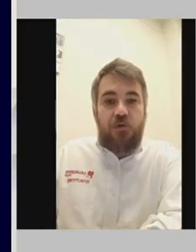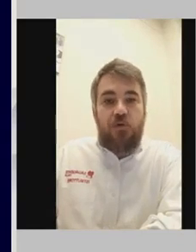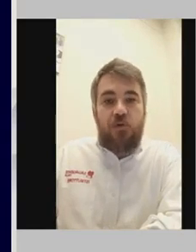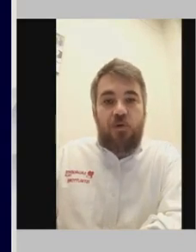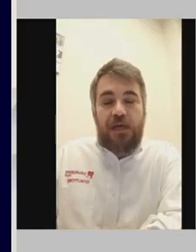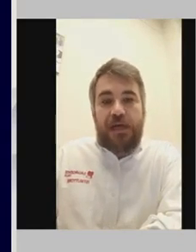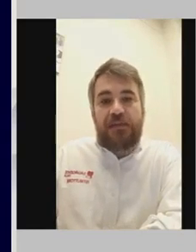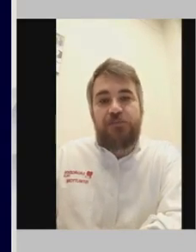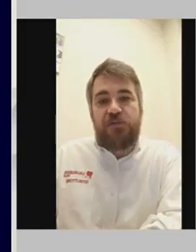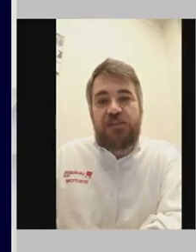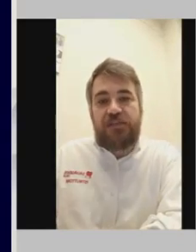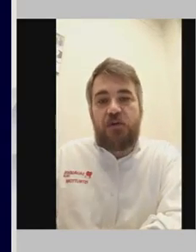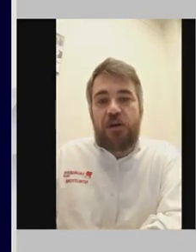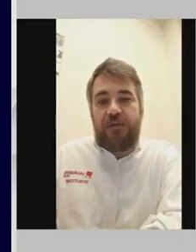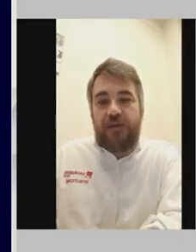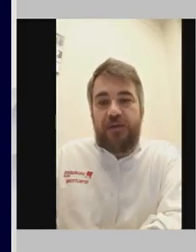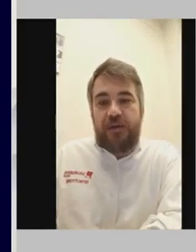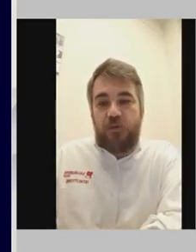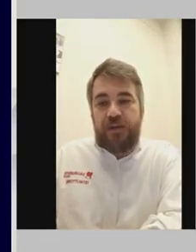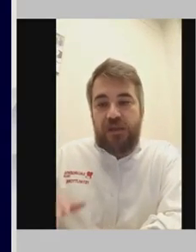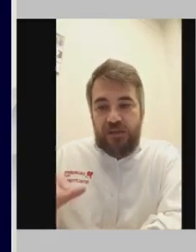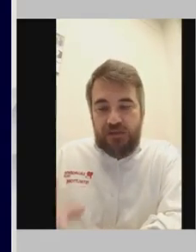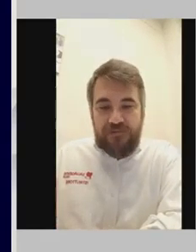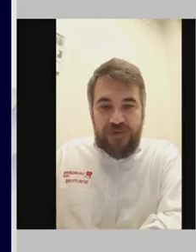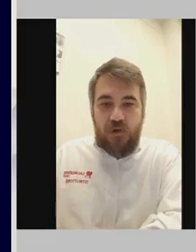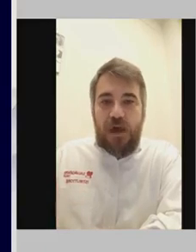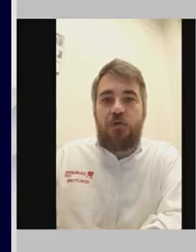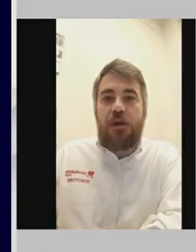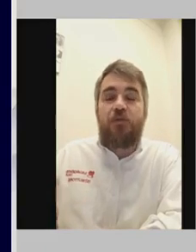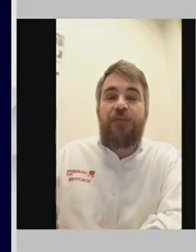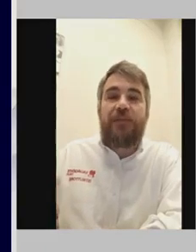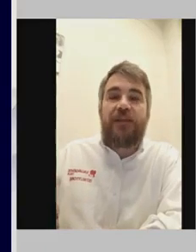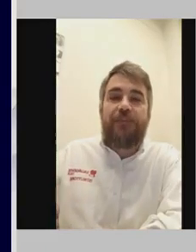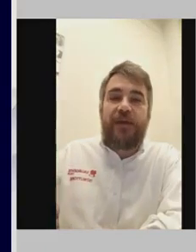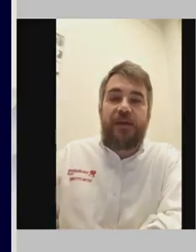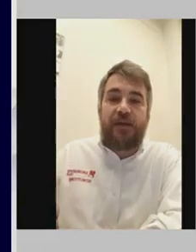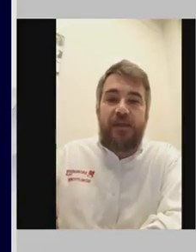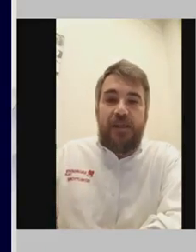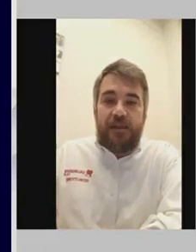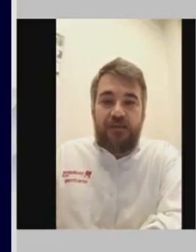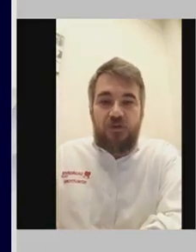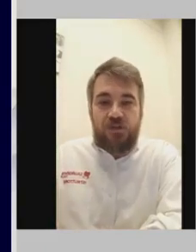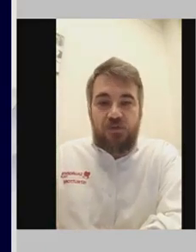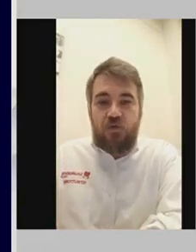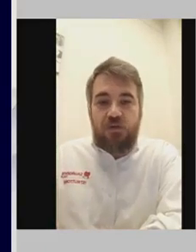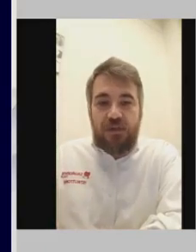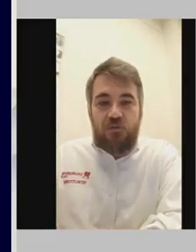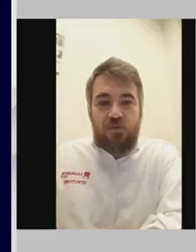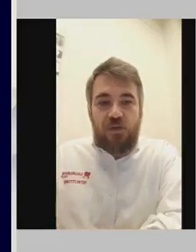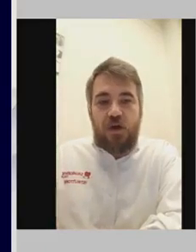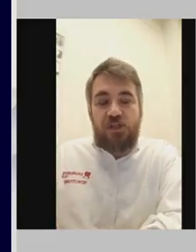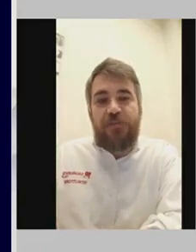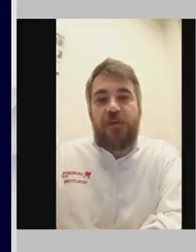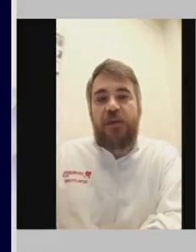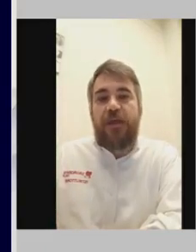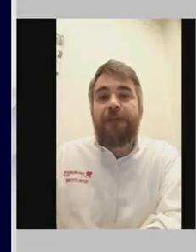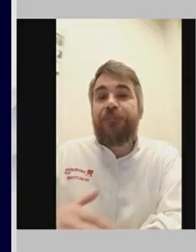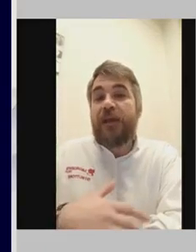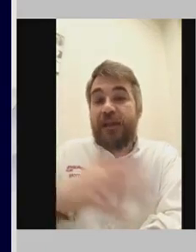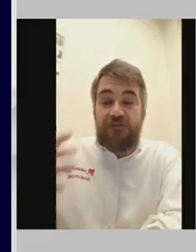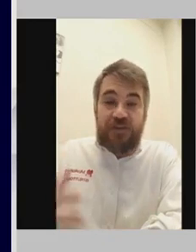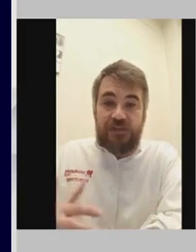siamo a disposizione, quindi davvero ancora complimenti per il vostro contributo di oggi, e spero